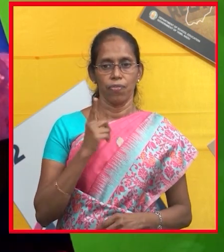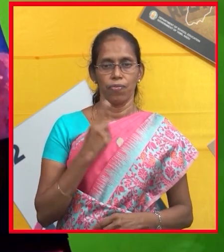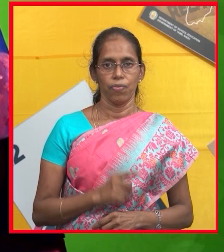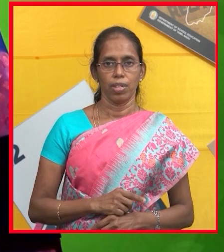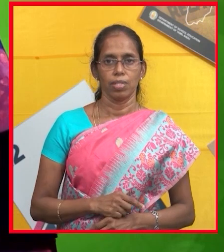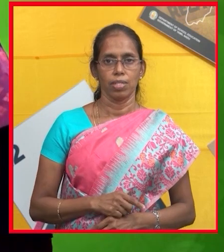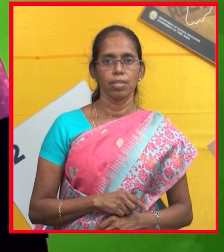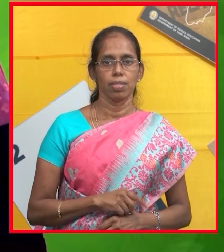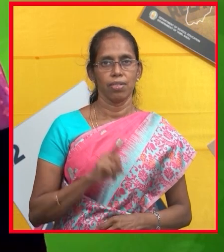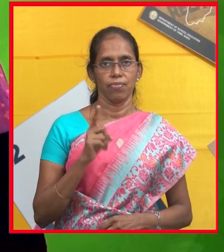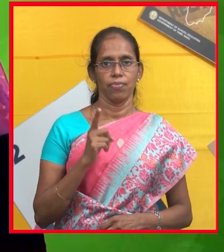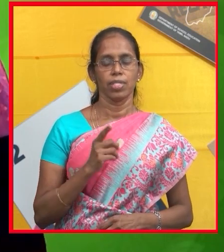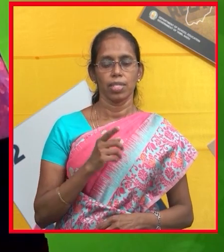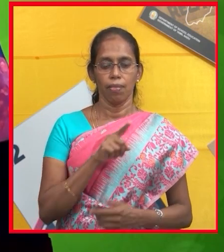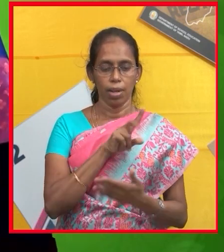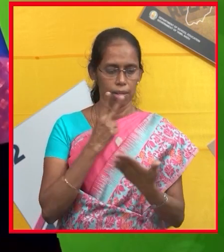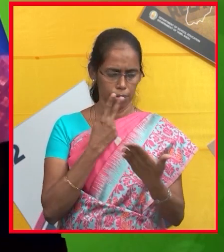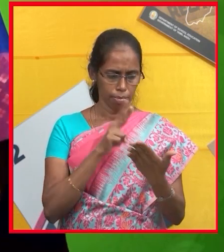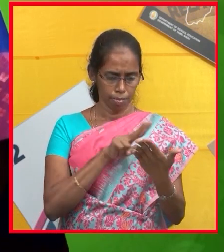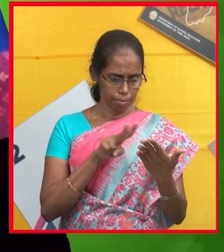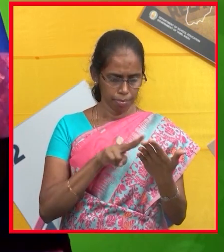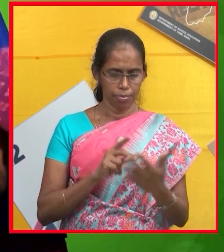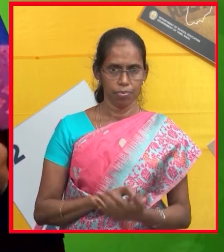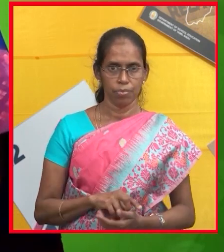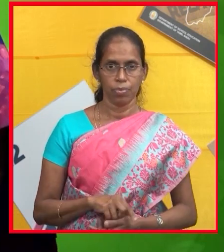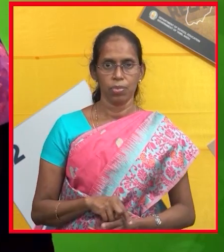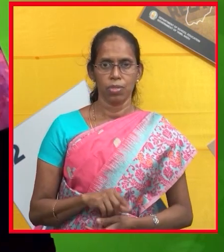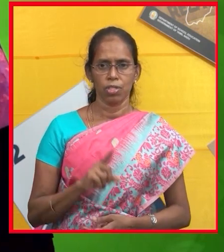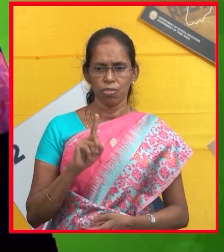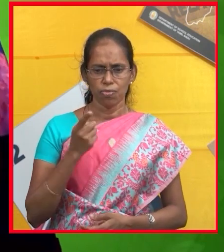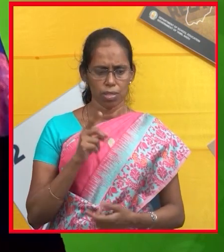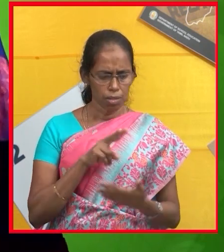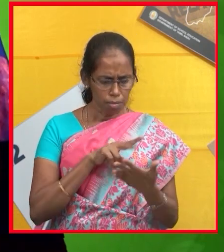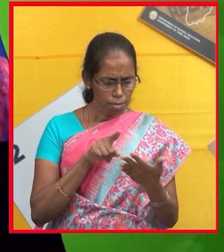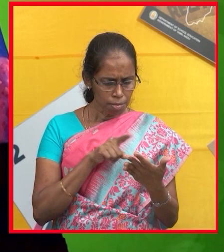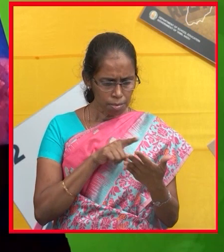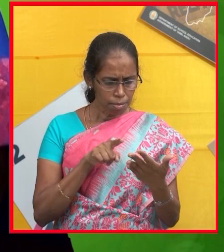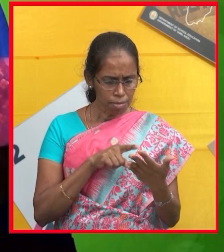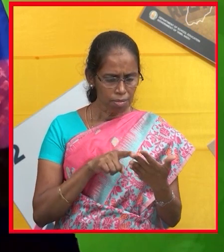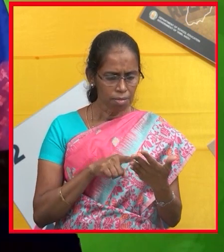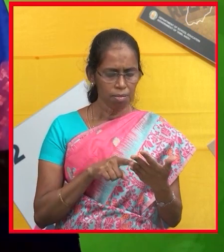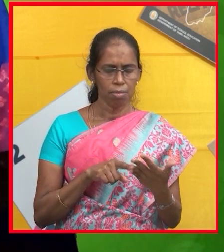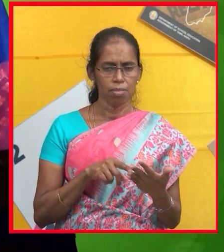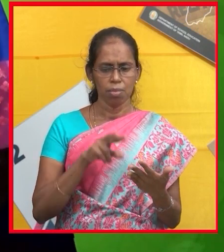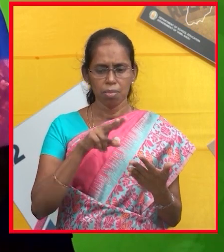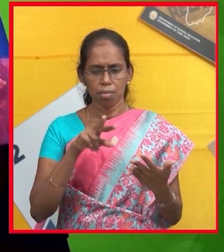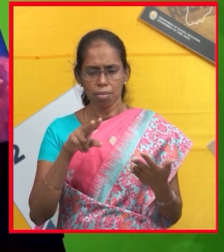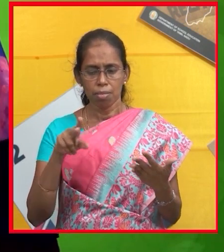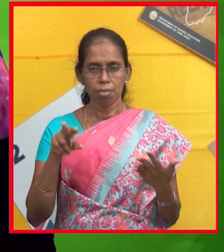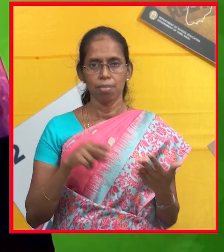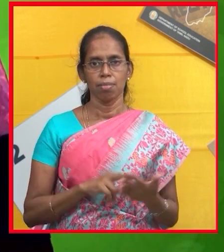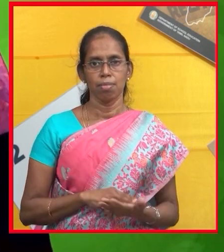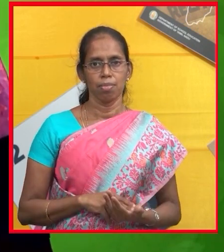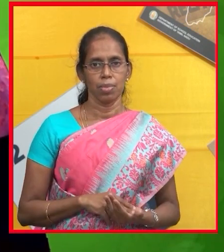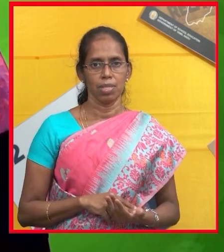போல் ரீட் பண்ணுறேன். இதுக்கு முன்னாடி ஒரு விஷயம் நான் சொல்ல விரும்புகிறேன். ஒவ்வொரு லைனாக ரீட் பண்ணி நான் அதுக்கு விளக்கம் சொல்கிறேன் அப்படின்னாக்க,